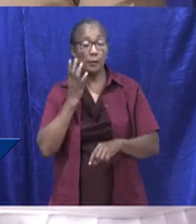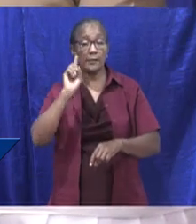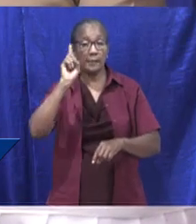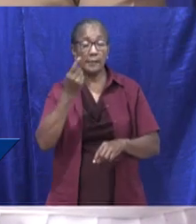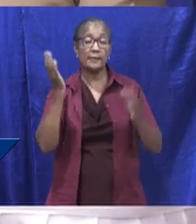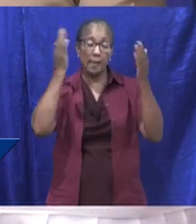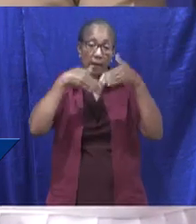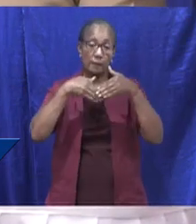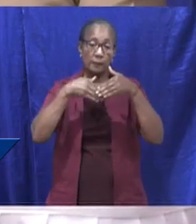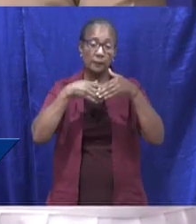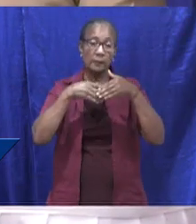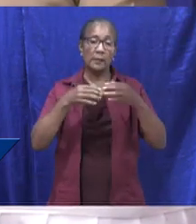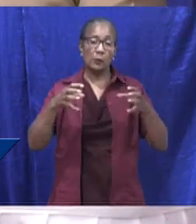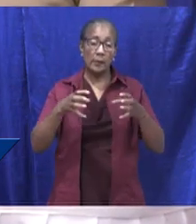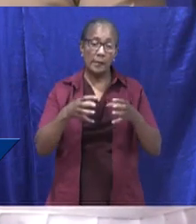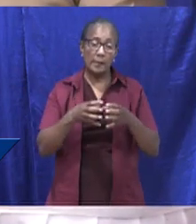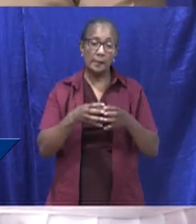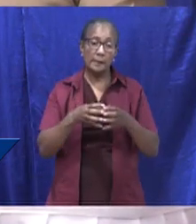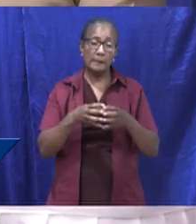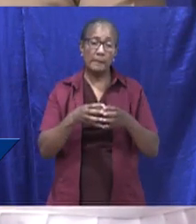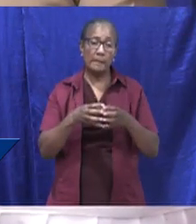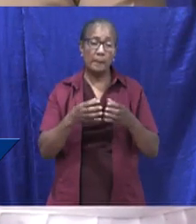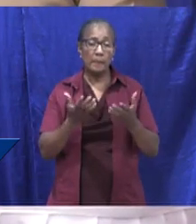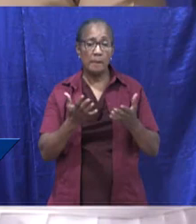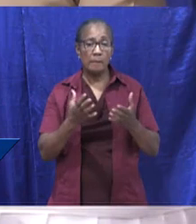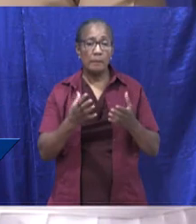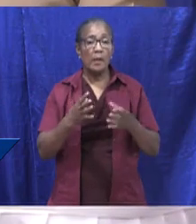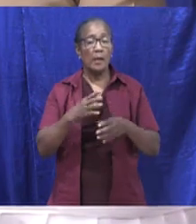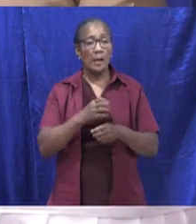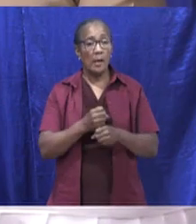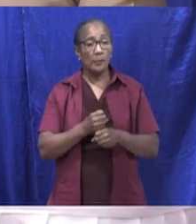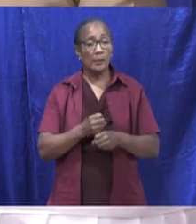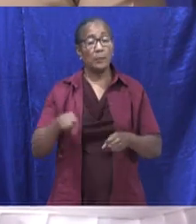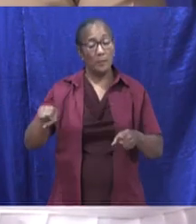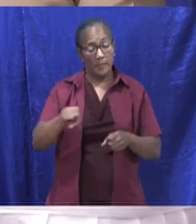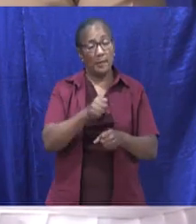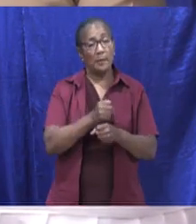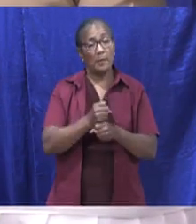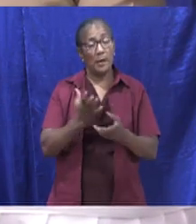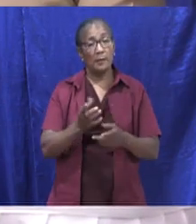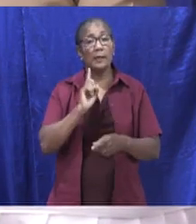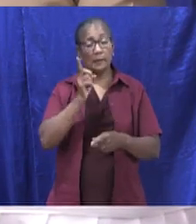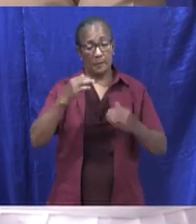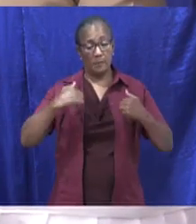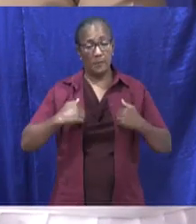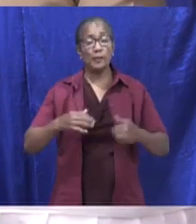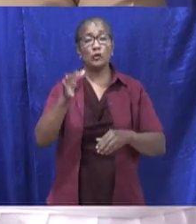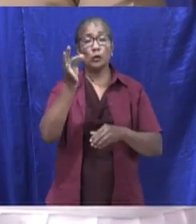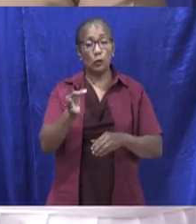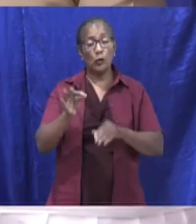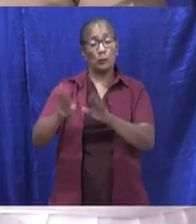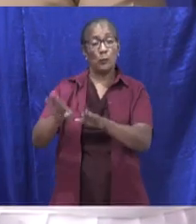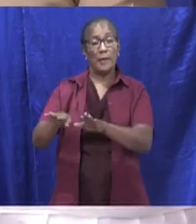avond dat wij in principe hebben mogen meemaken dat de mensen dus thuis